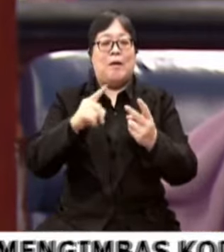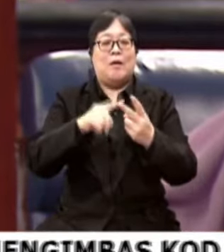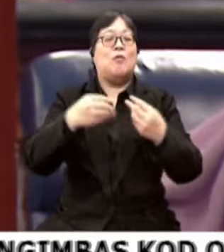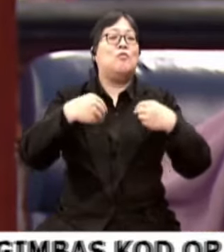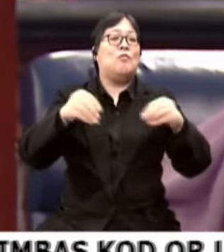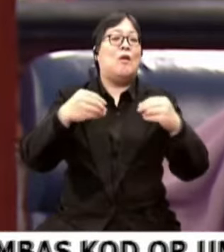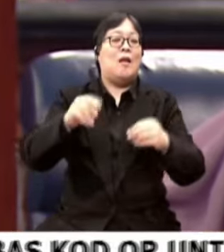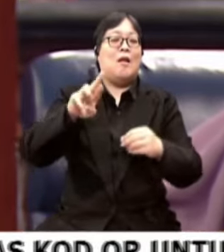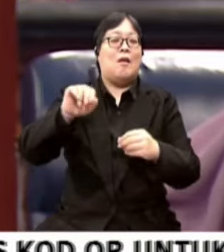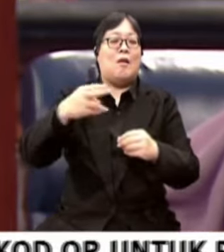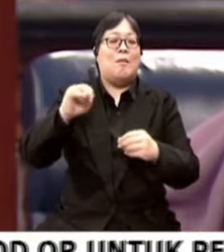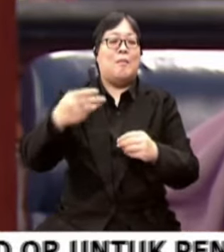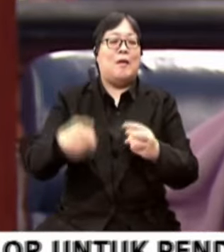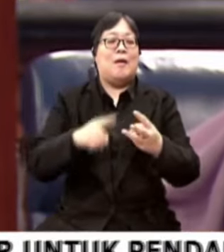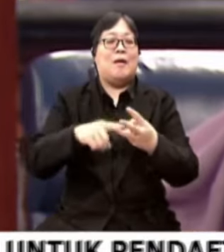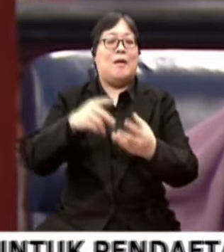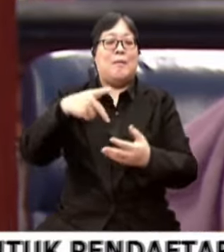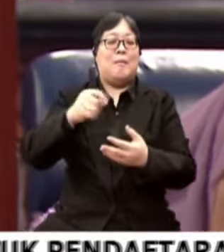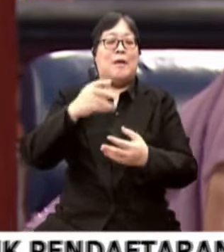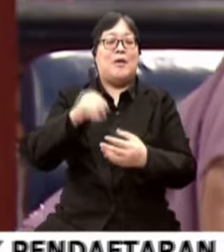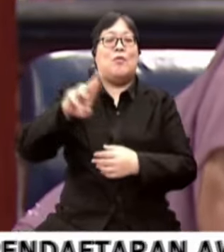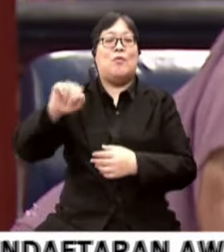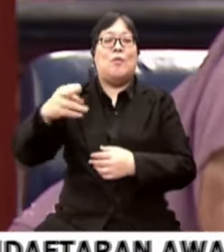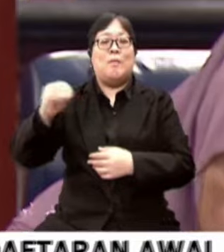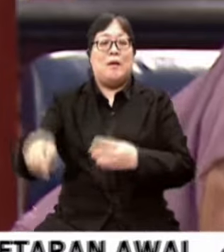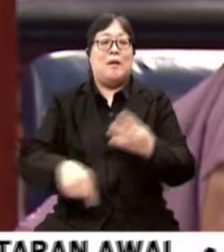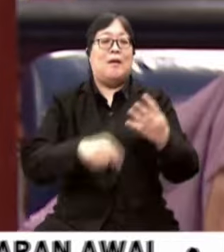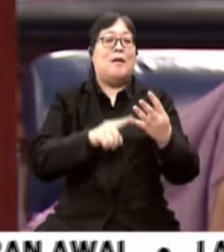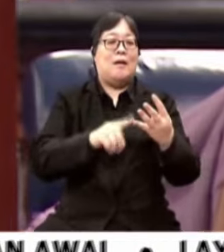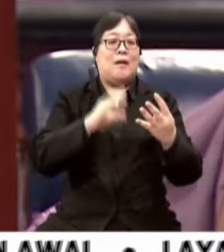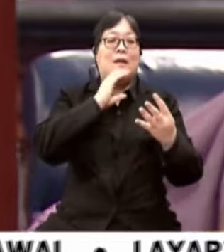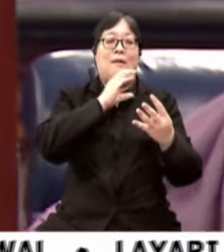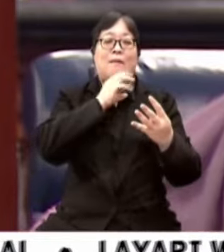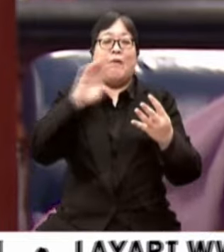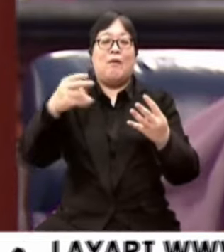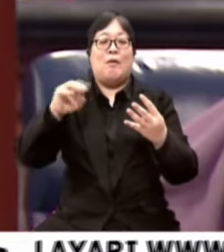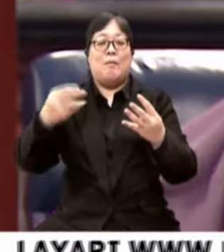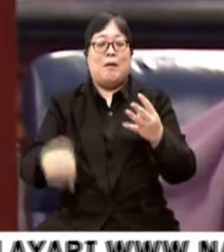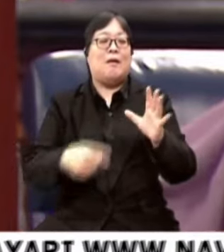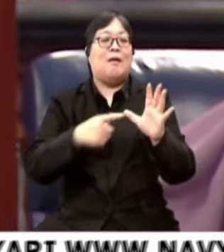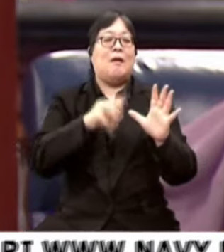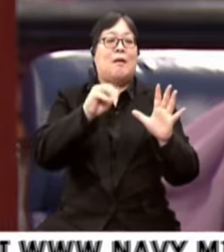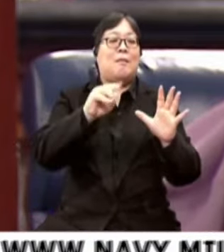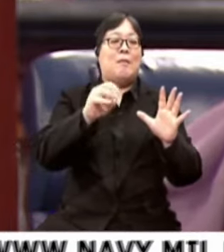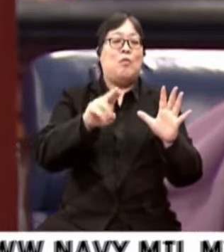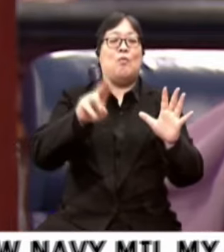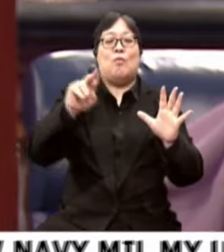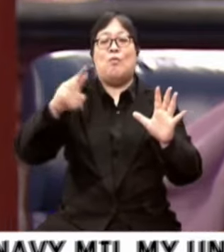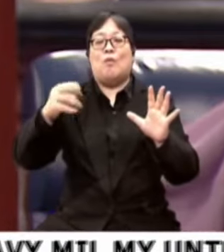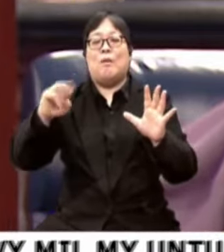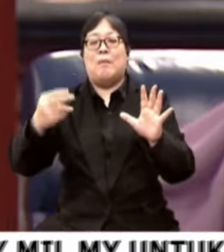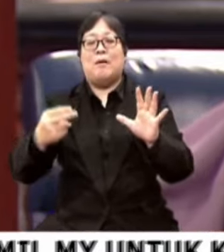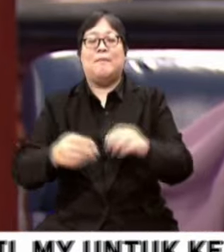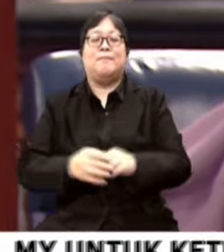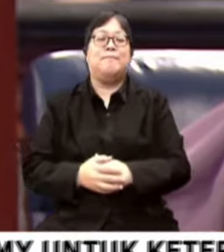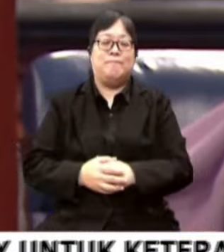jualan Rahmah ketiga ilah peke ceramah keempat ialah Kevin Rahmah dan kelima menyurahma ya